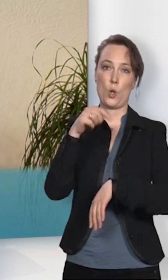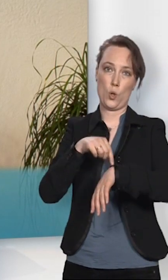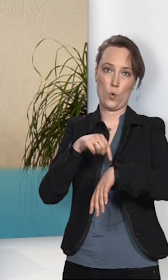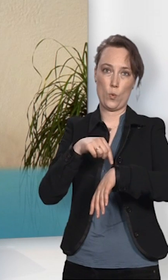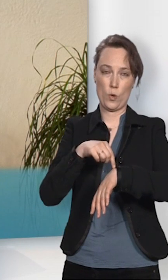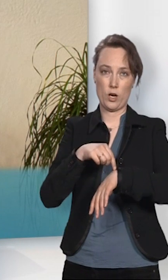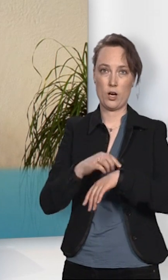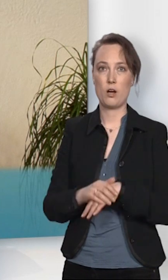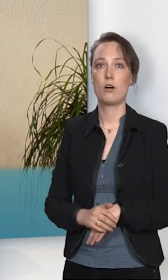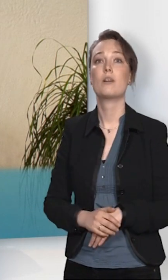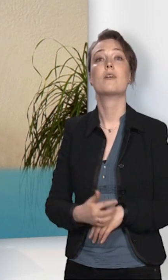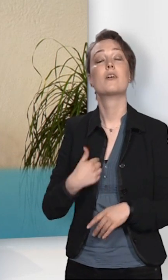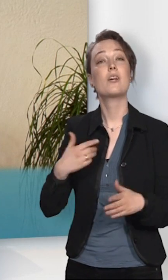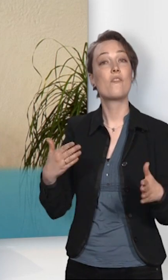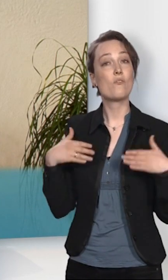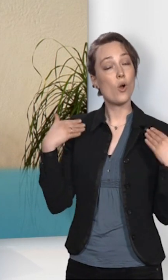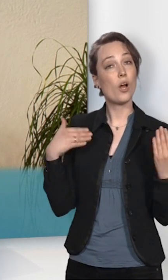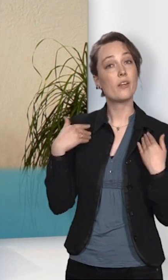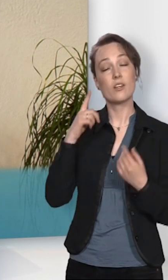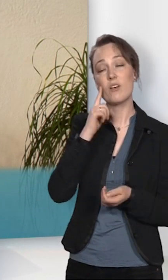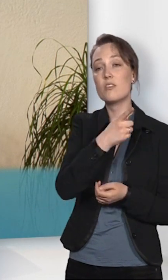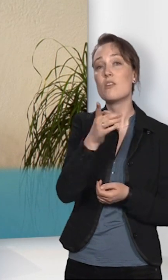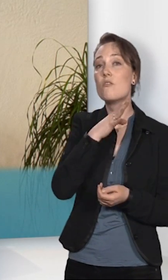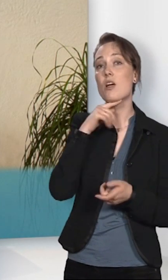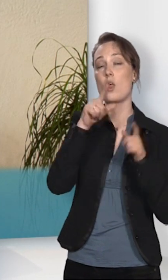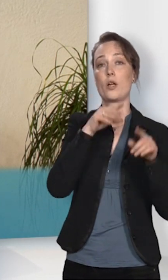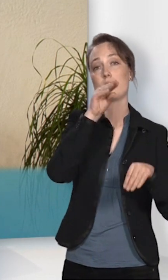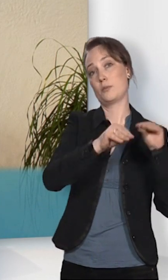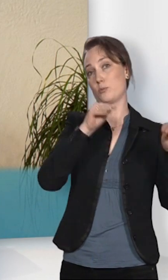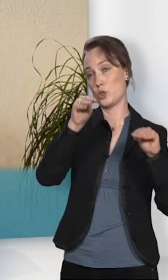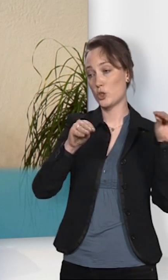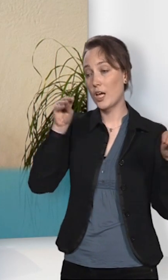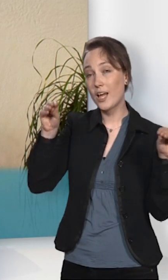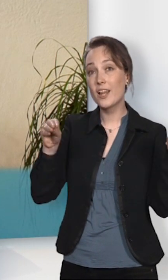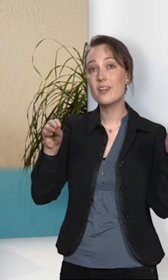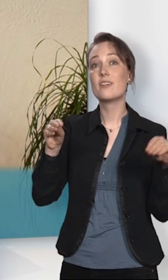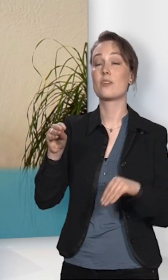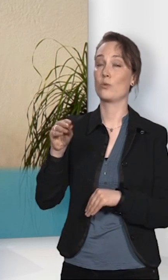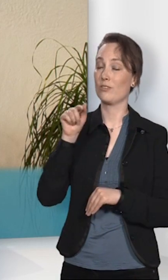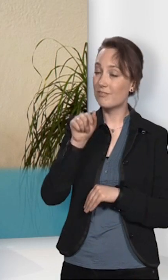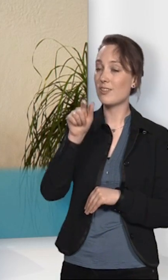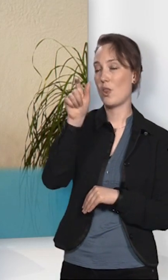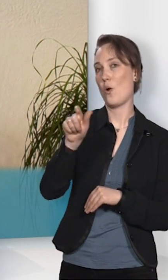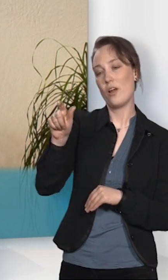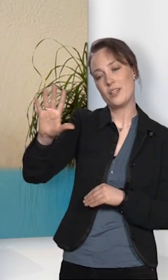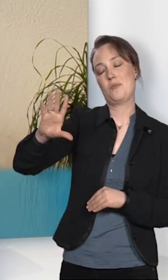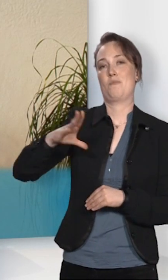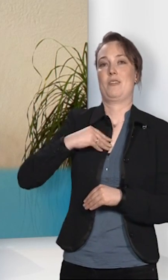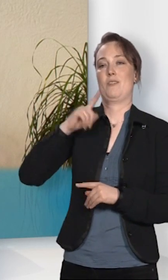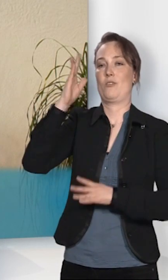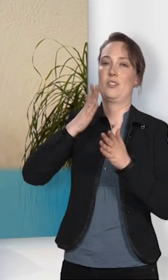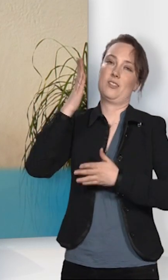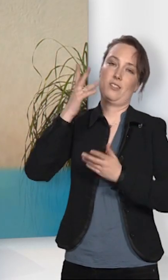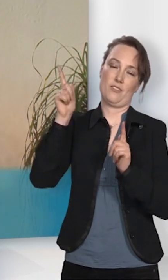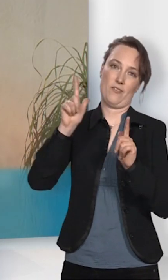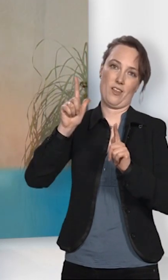Mitternacht. Ich freue mich, wenn Sie noch viele darauf aufmerksam machen und wenn diese Menschen mit uns Gottesdienst